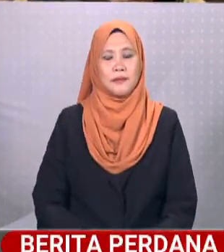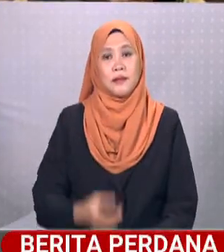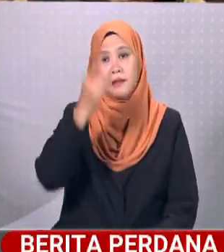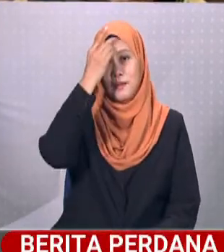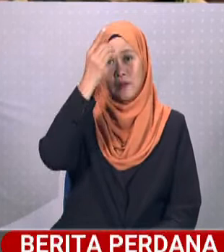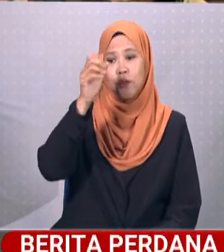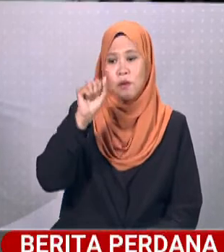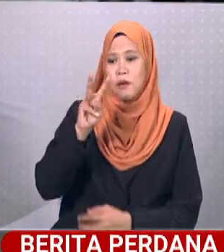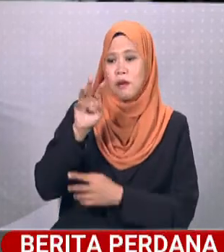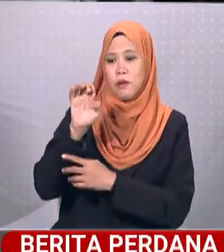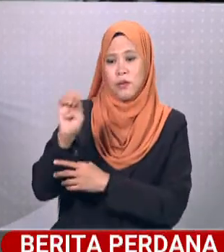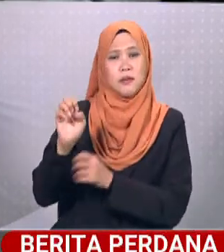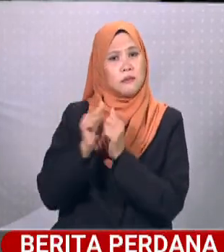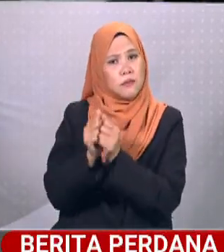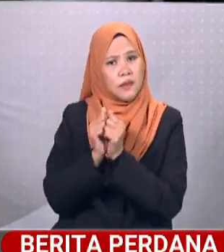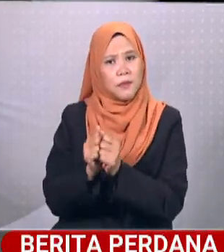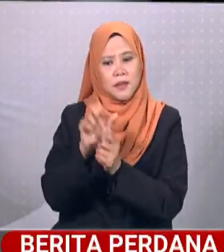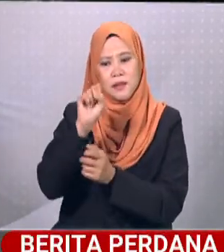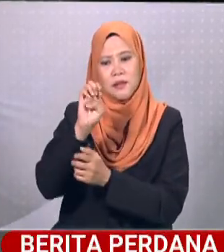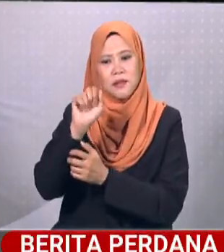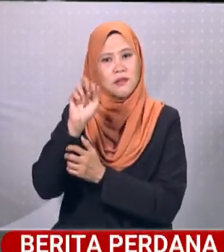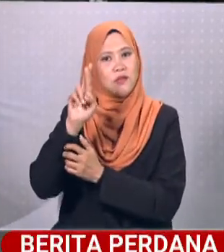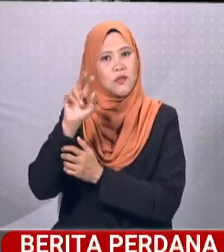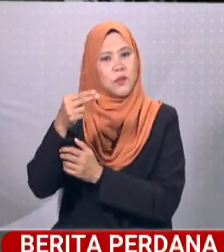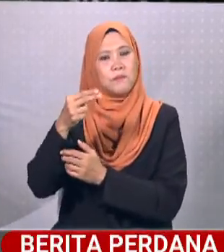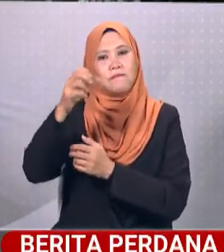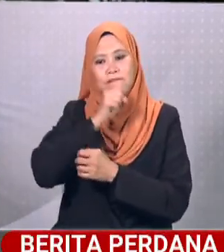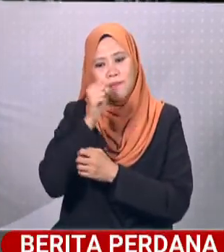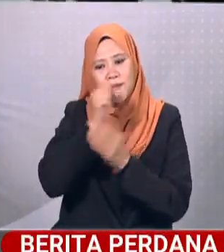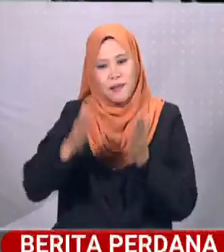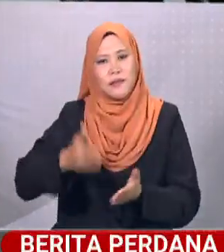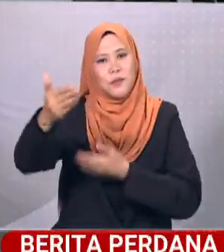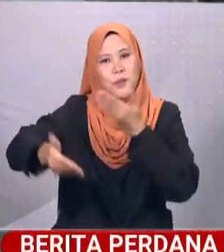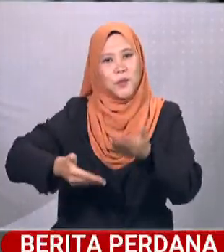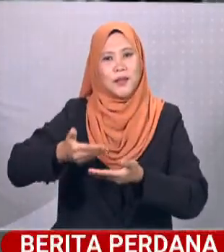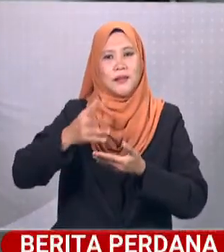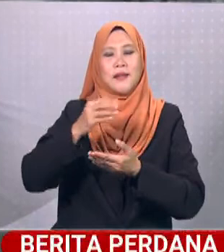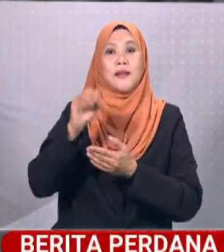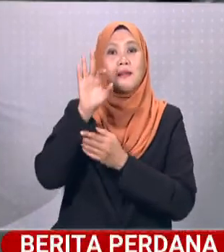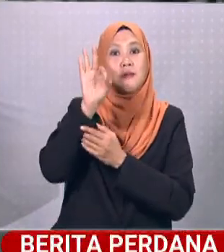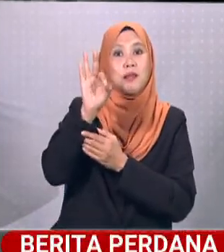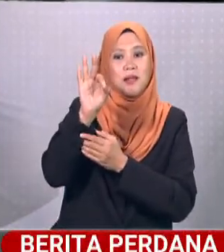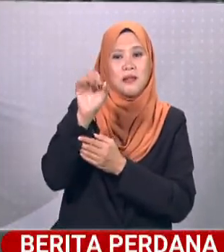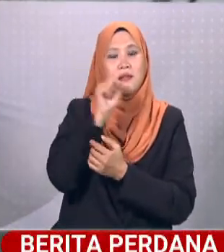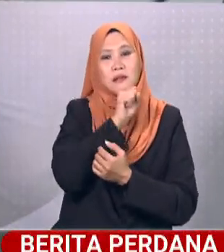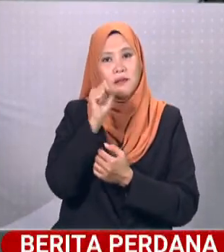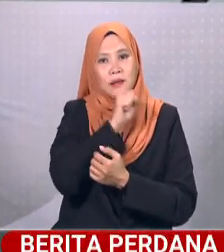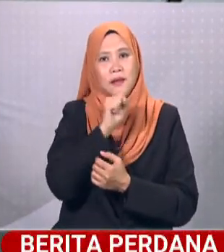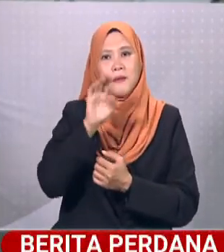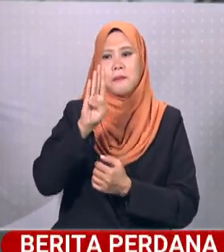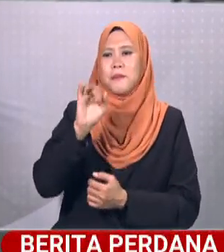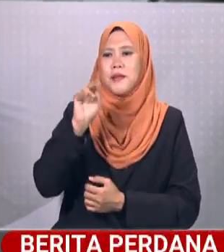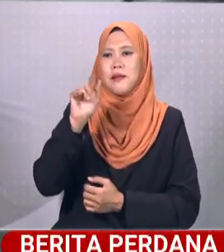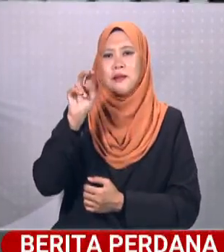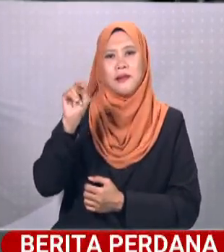Dato' Awi sebelum ini pernah bersama Search sebagai penyanyi jemputan dan sempat menghasilkan album ke-9 Search berjudul Bikin